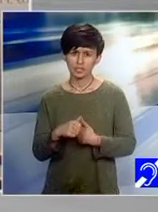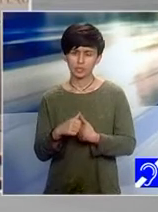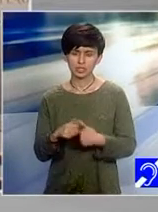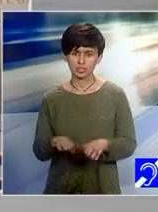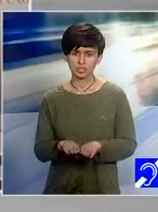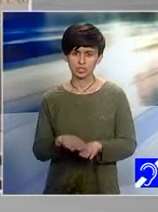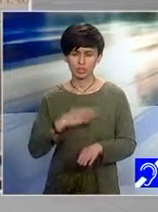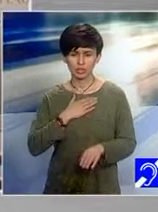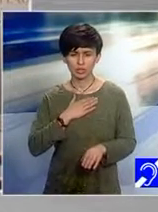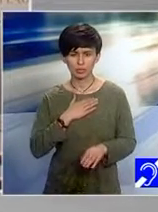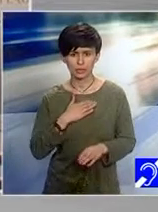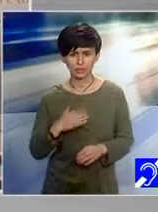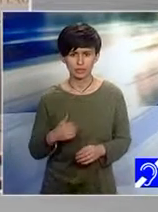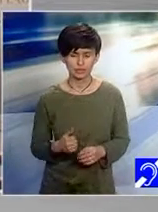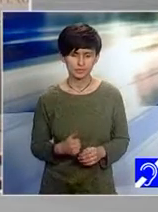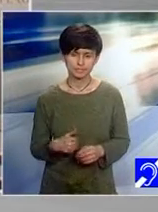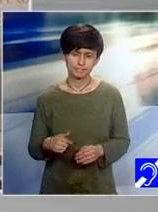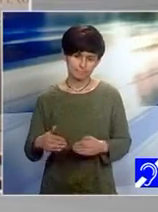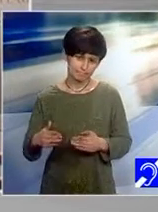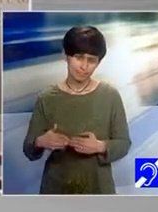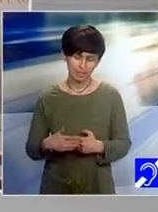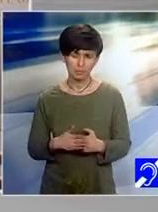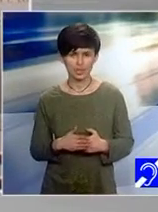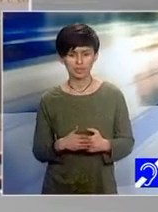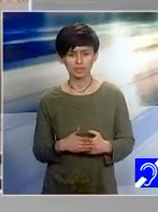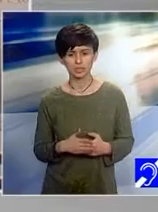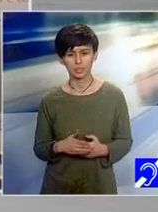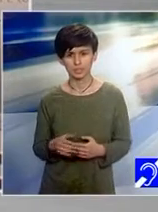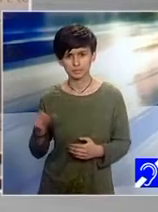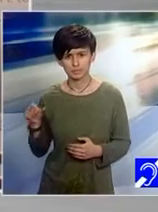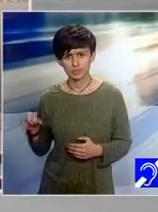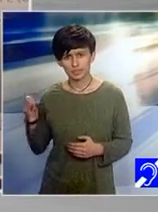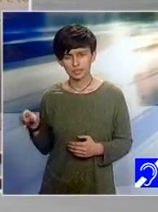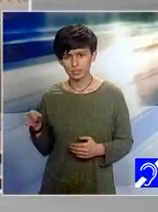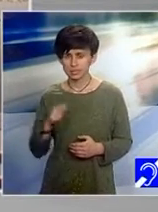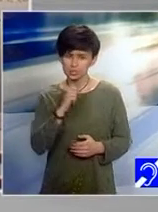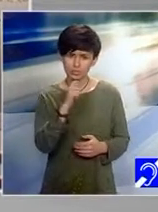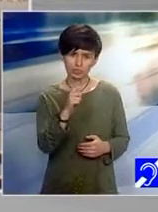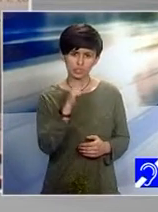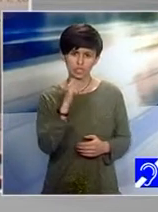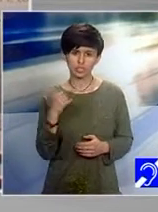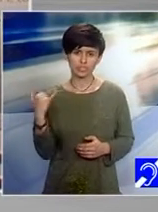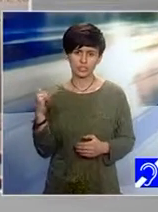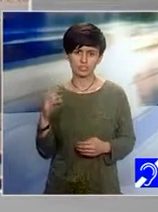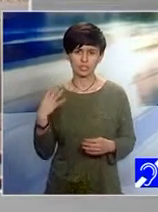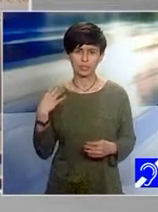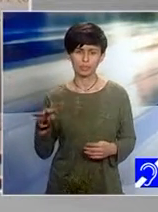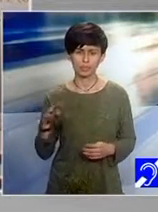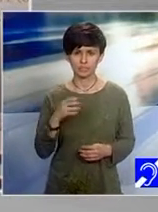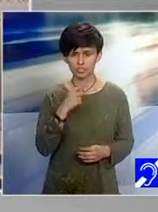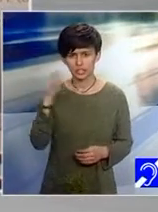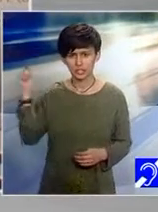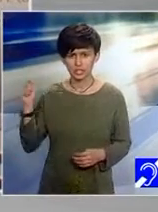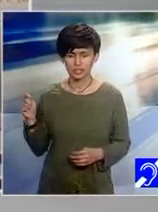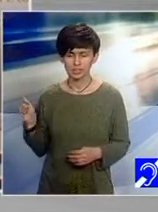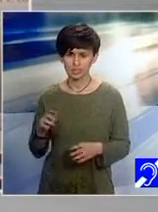meu, Cristi Balaș. Ne-am alăturat celorlalți jurnaliști veniți din peste 40 de țări ale globului.